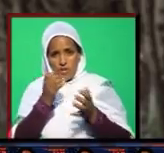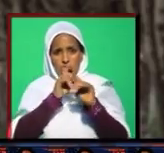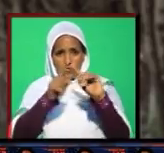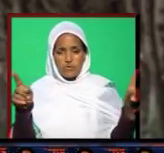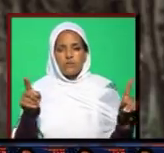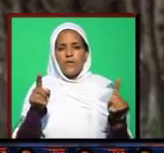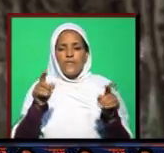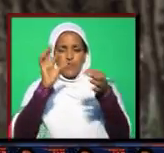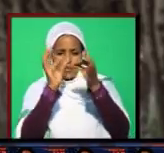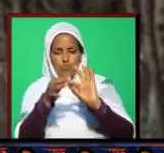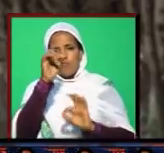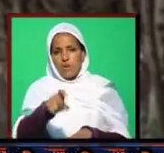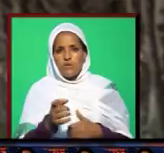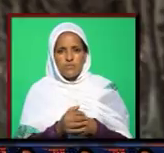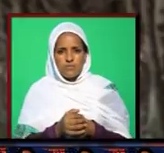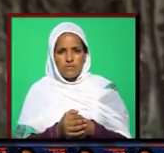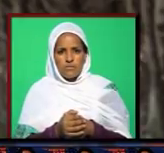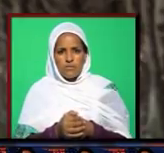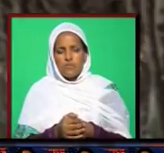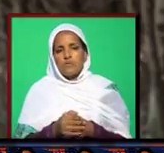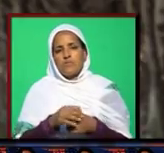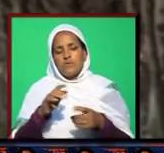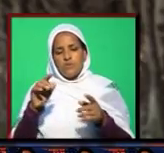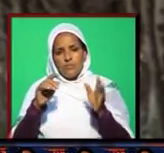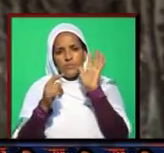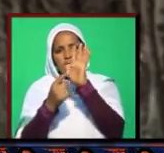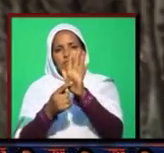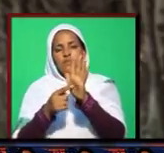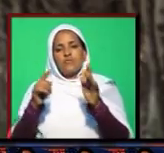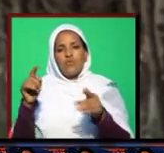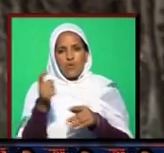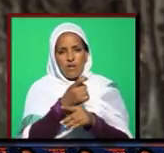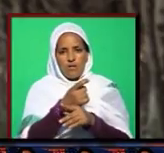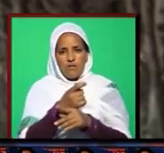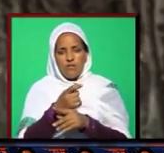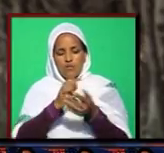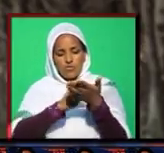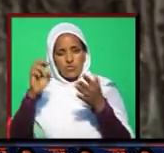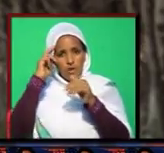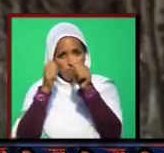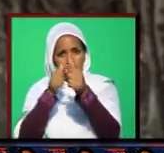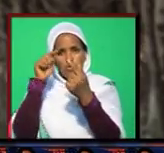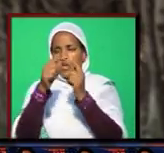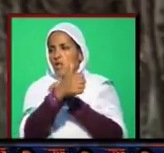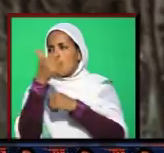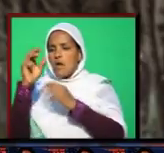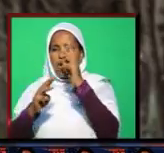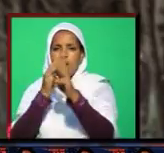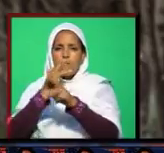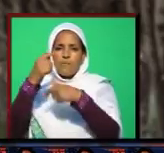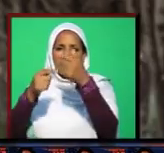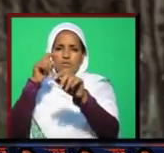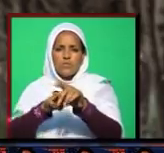ግን መተርጎም እንዳለበት። ለማያምኑት ምልክት ነው የተባለው ይህን ነው። ምልክት ይሆናቸዋል። ቅዱሳን ሐዋርያት እኮ ወደ ሌላው ዓለም